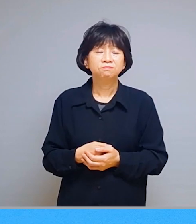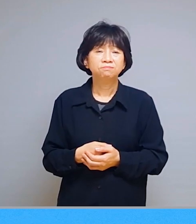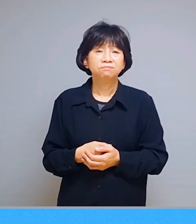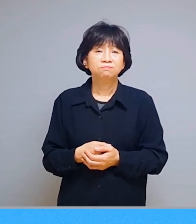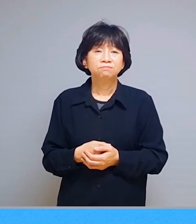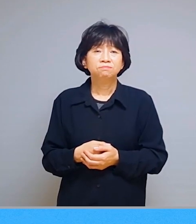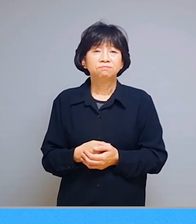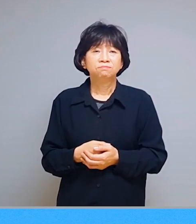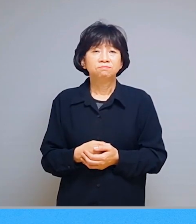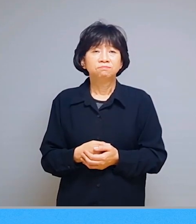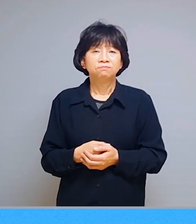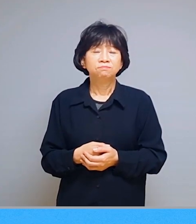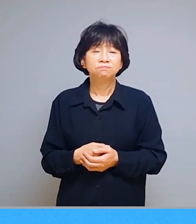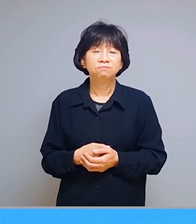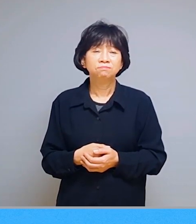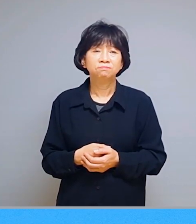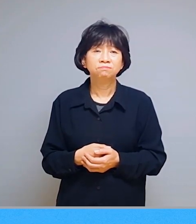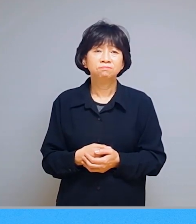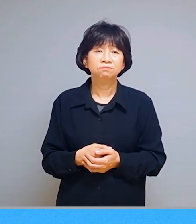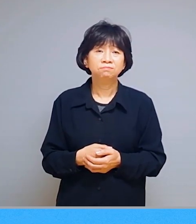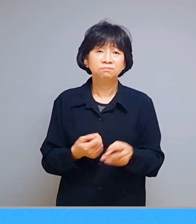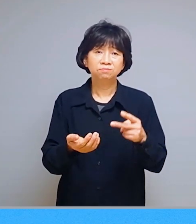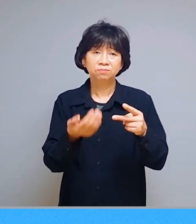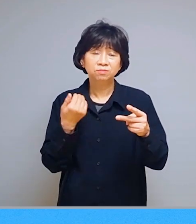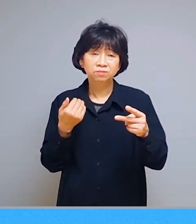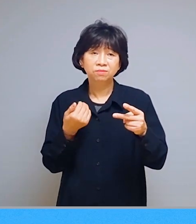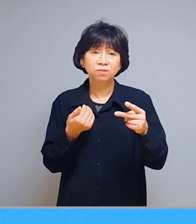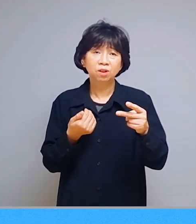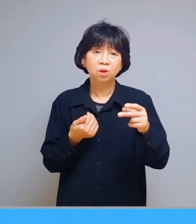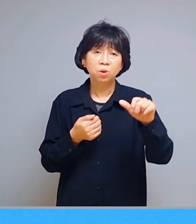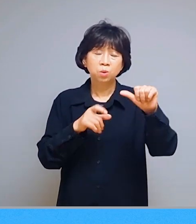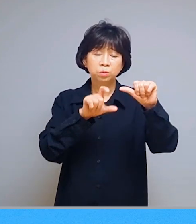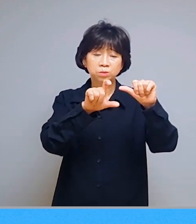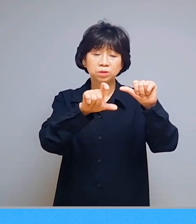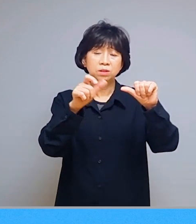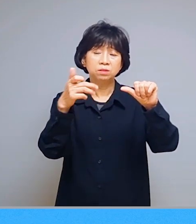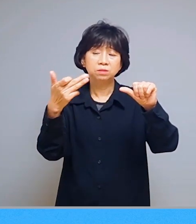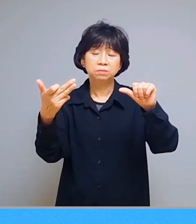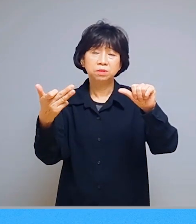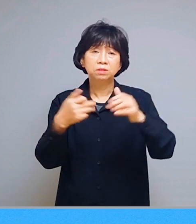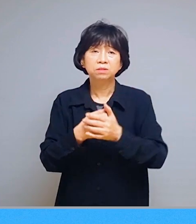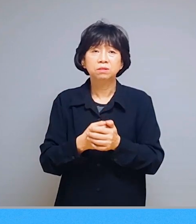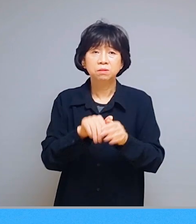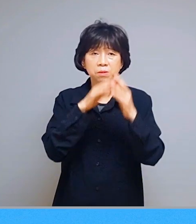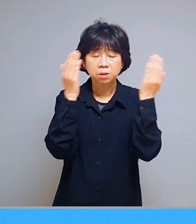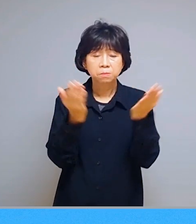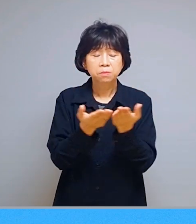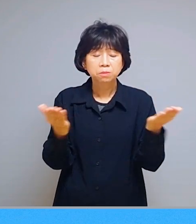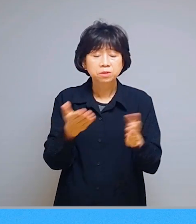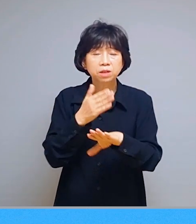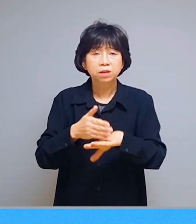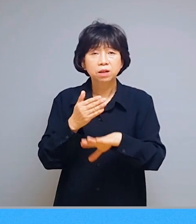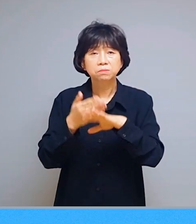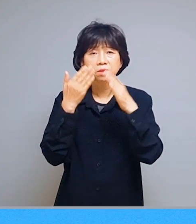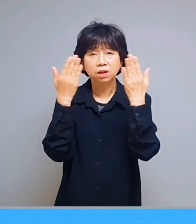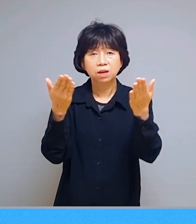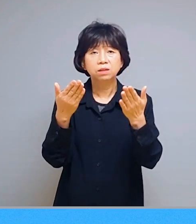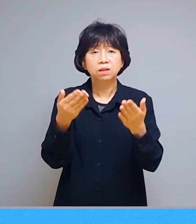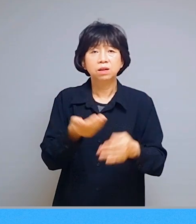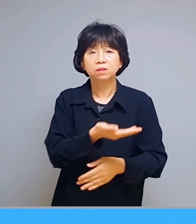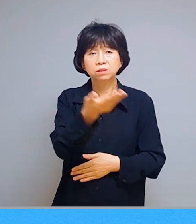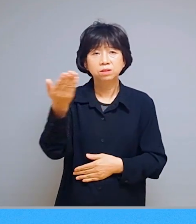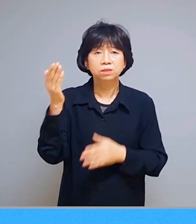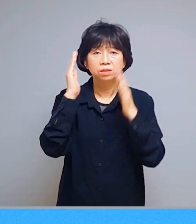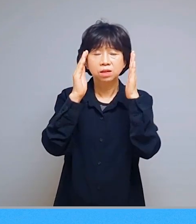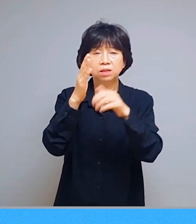5장 18절 말씀입니다. 범사에 감사하라. 범사에 감사하라. 범사에 감사하라. 이것이 그리스도 예수 안에서 너희를 향하신